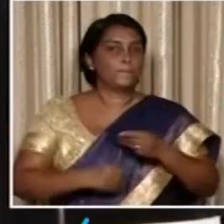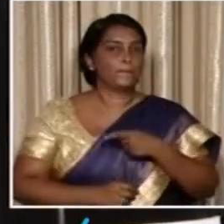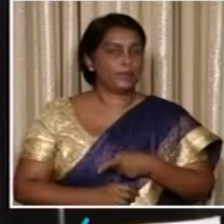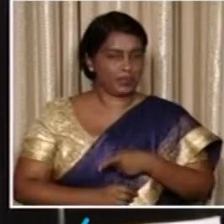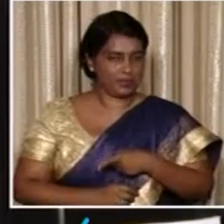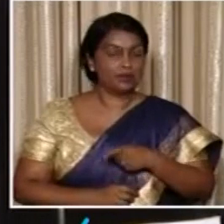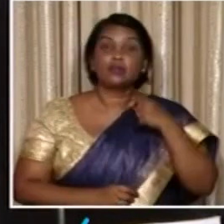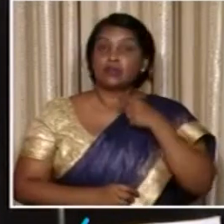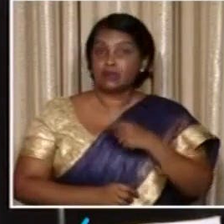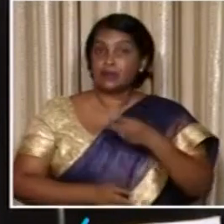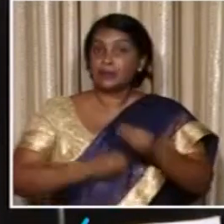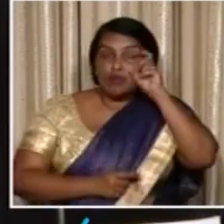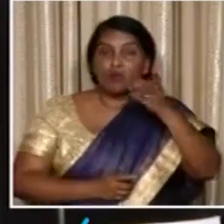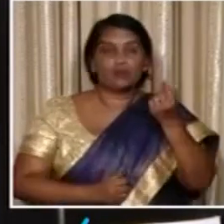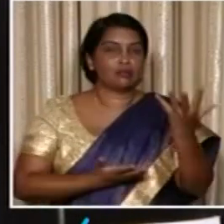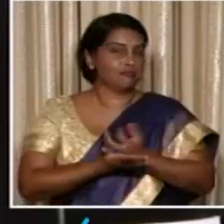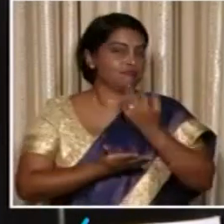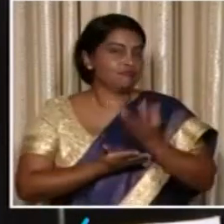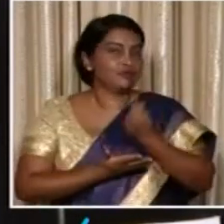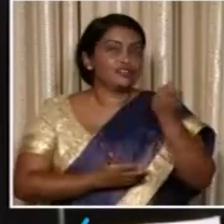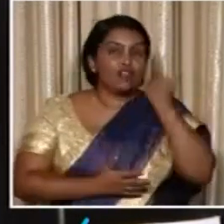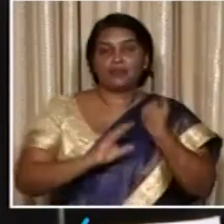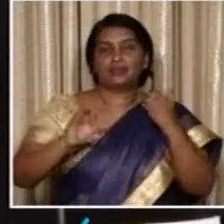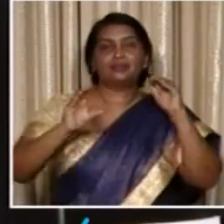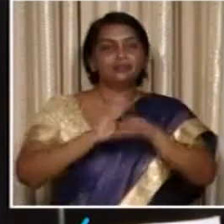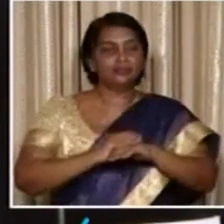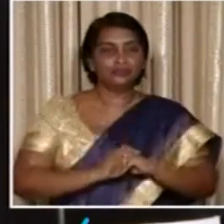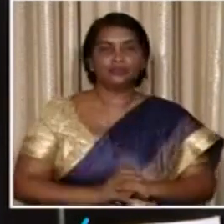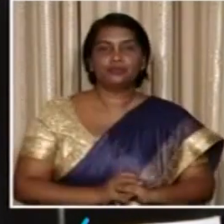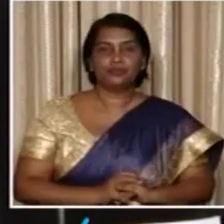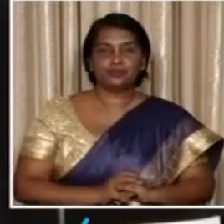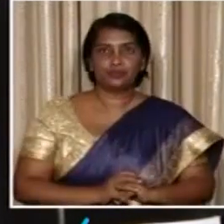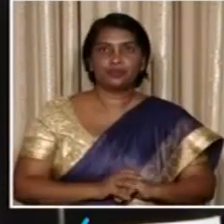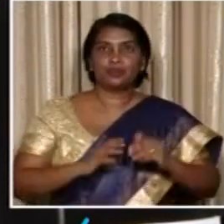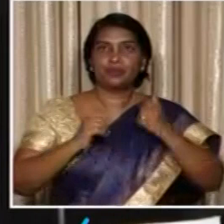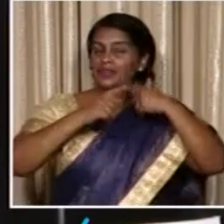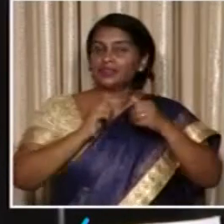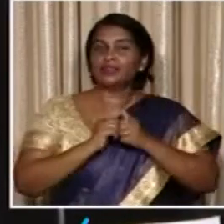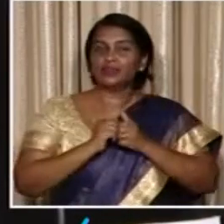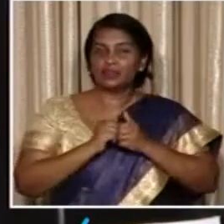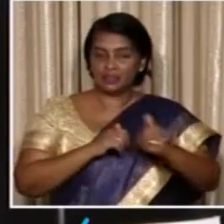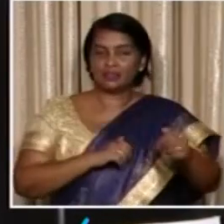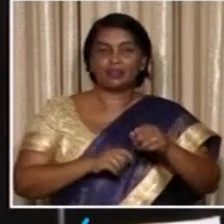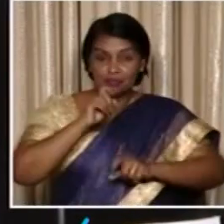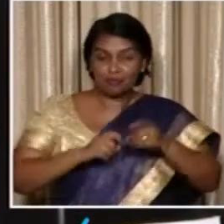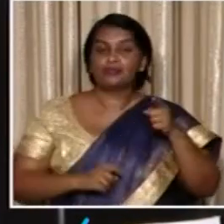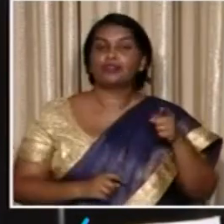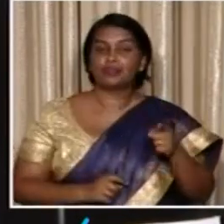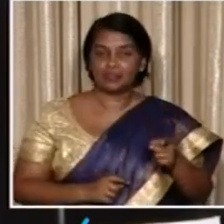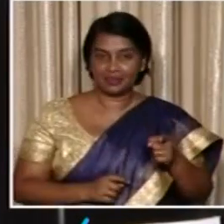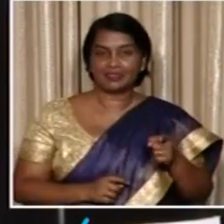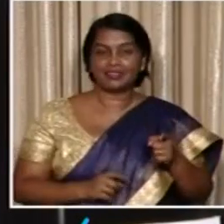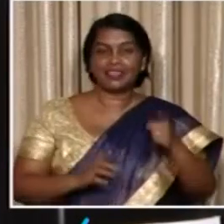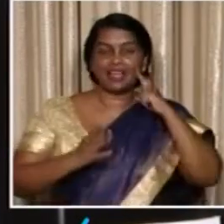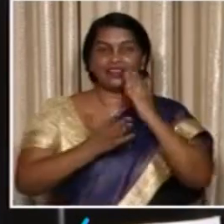ආයතනයක්. මේ ව්‍යාපාරයෙන් බලන්නේ සල්ලි හොයන්නේ. සල්ලි හොයන්නේ ඊළඟට බලයට එන්න. ඉතින් ඒක නිසා මම කියනවා මේ රටේ මහ ජනතාවට මේ